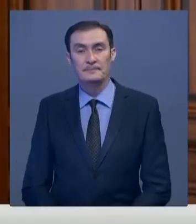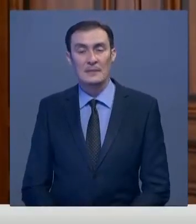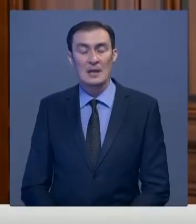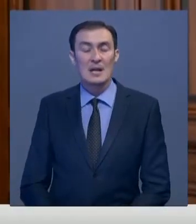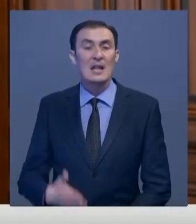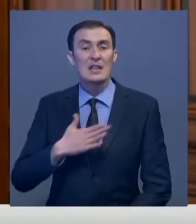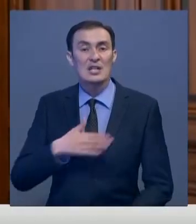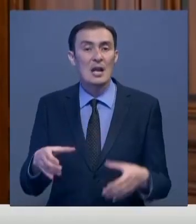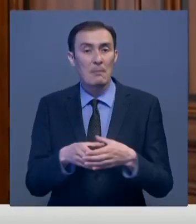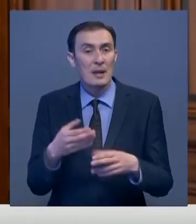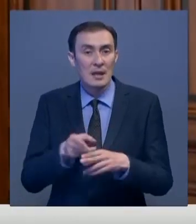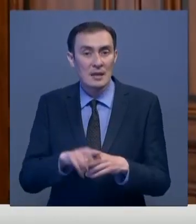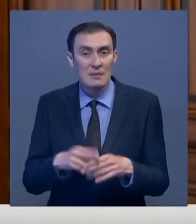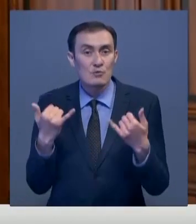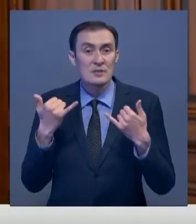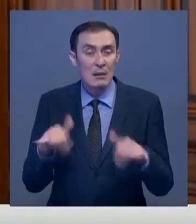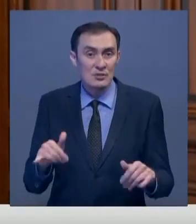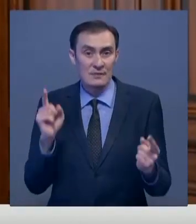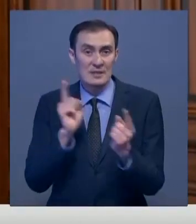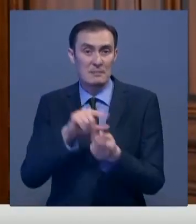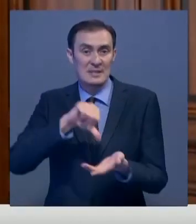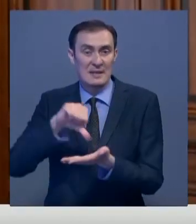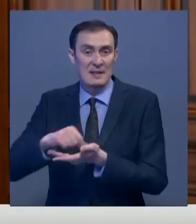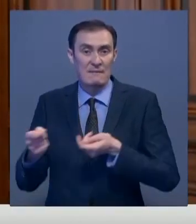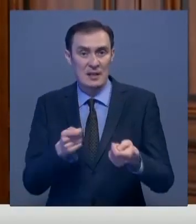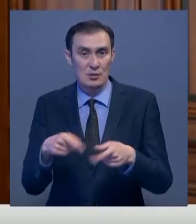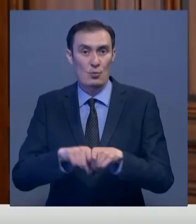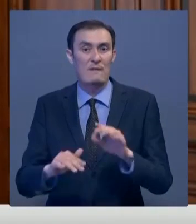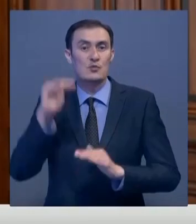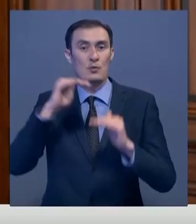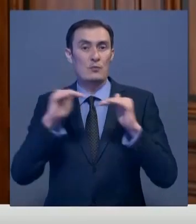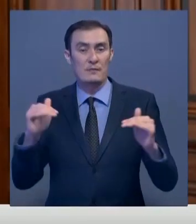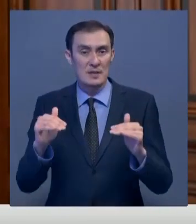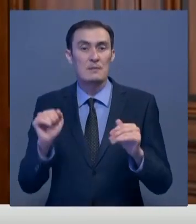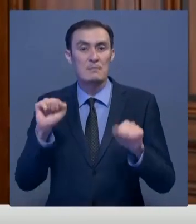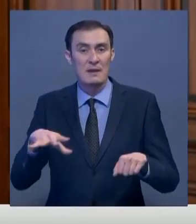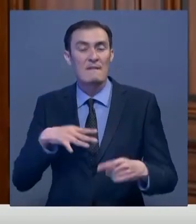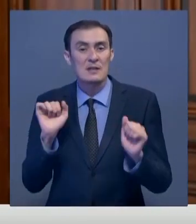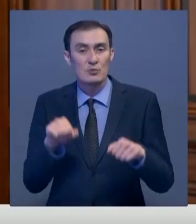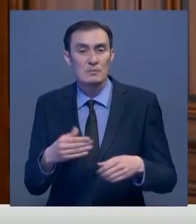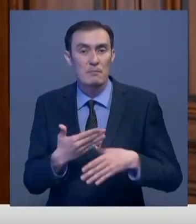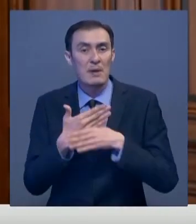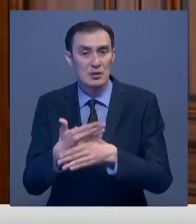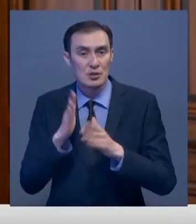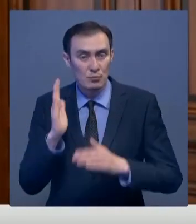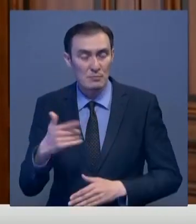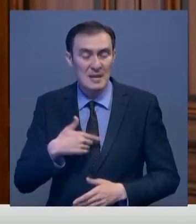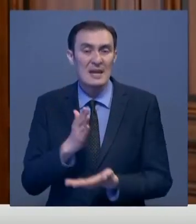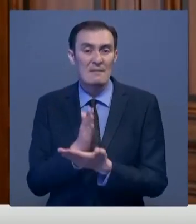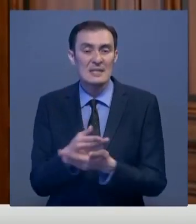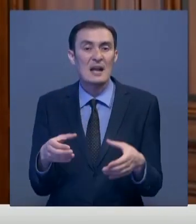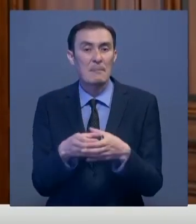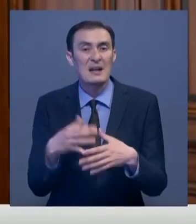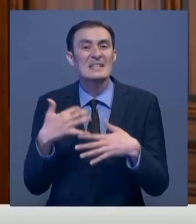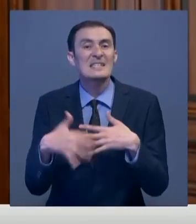Для нашей компании это несколько необычно – встречать представителей власти такого уровня и получить возможность необходимой поддержки. Мы являемся